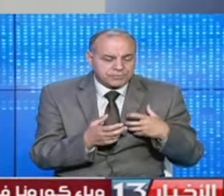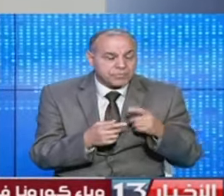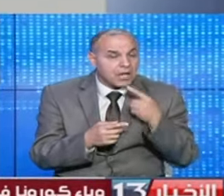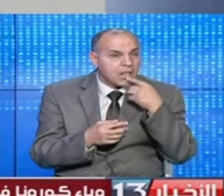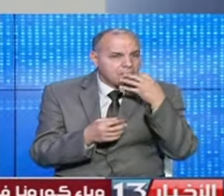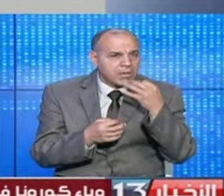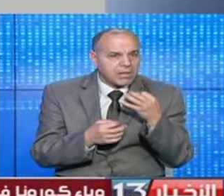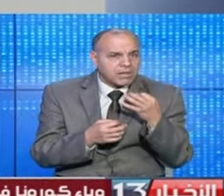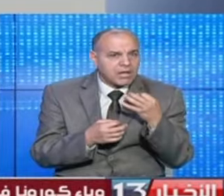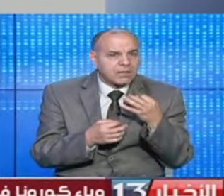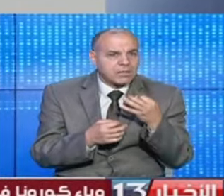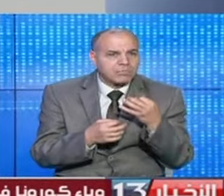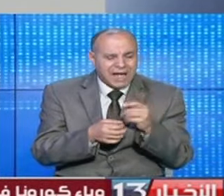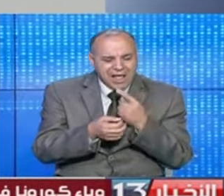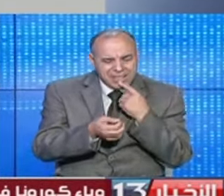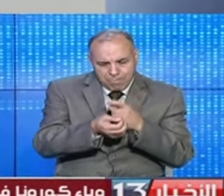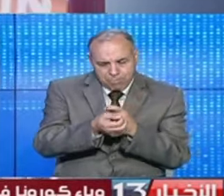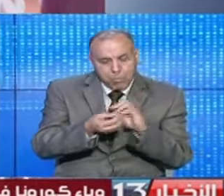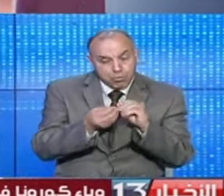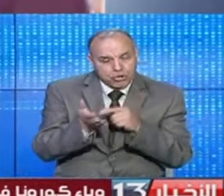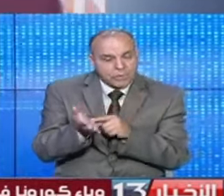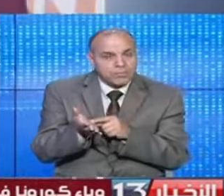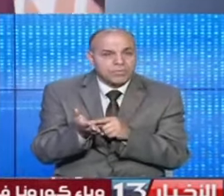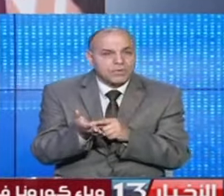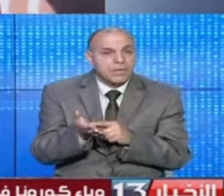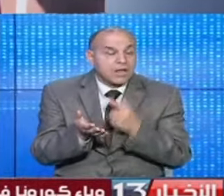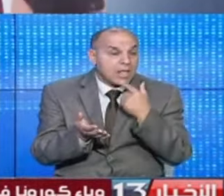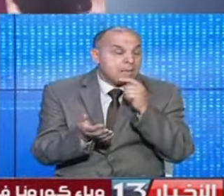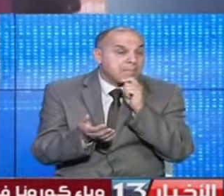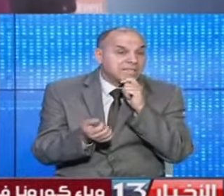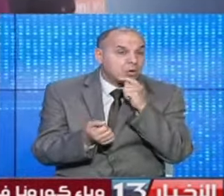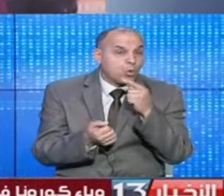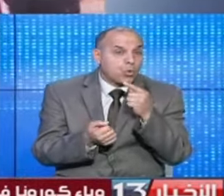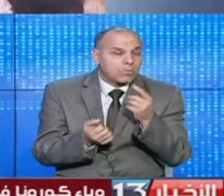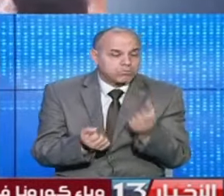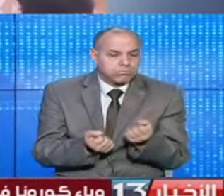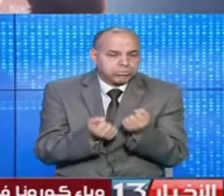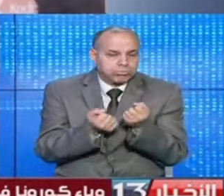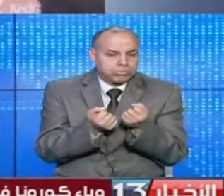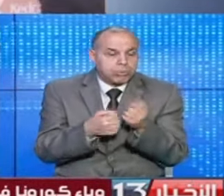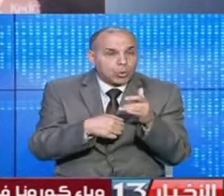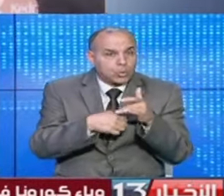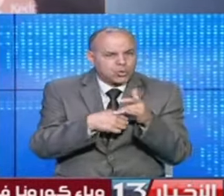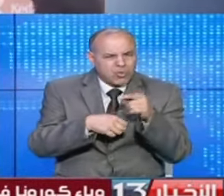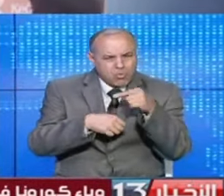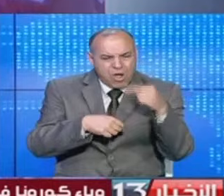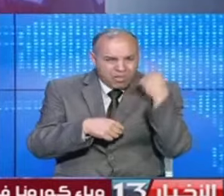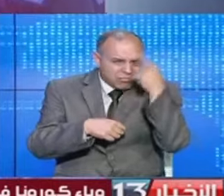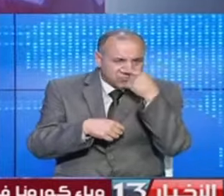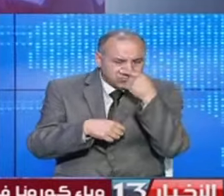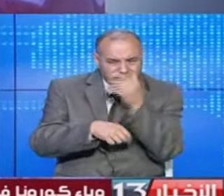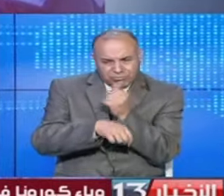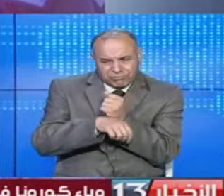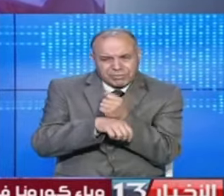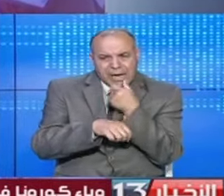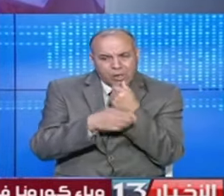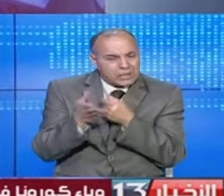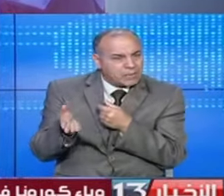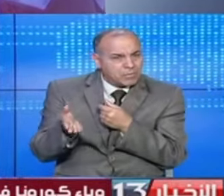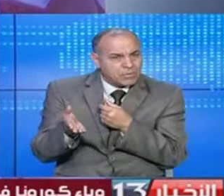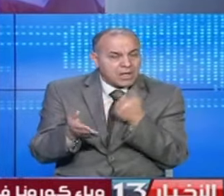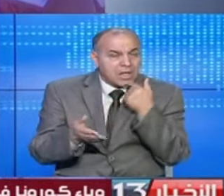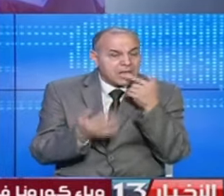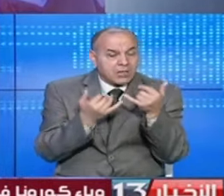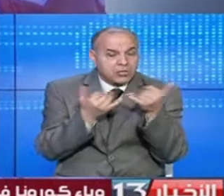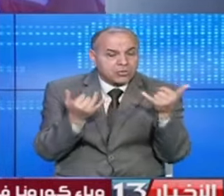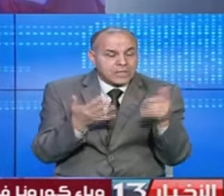مرتبطة بنقص الصفائح الدموية. وفيما لا يزال الغموض يحيط بالأثار الجانبية لتلقيح أسترازينيكا، ذكرت